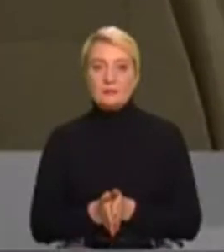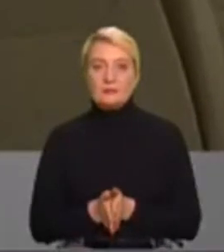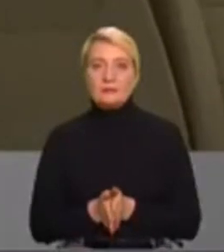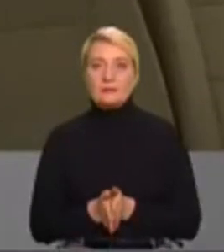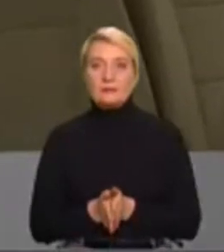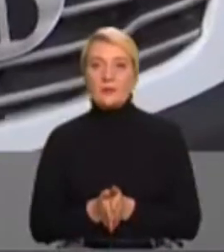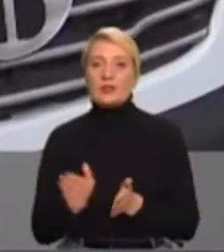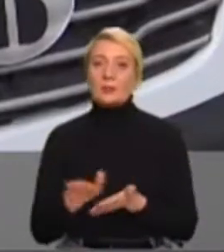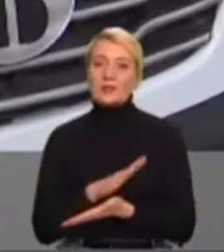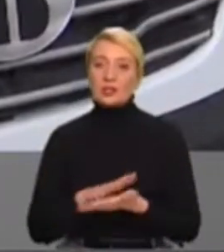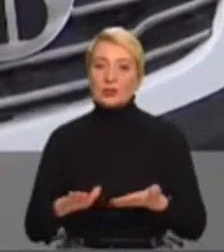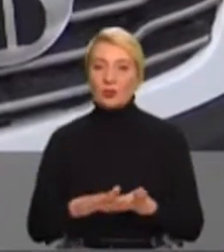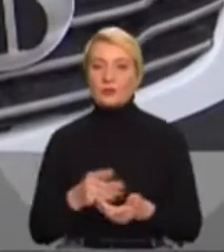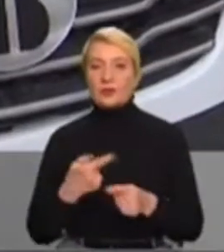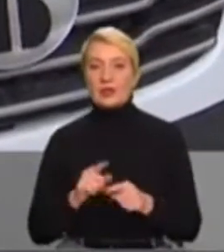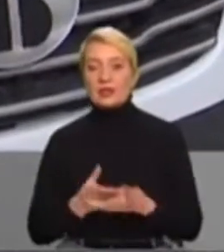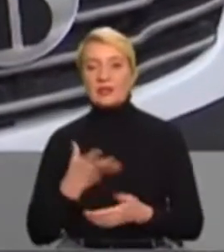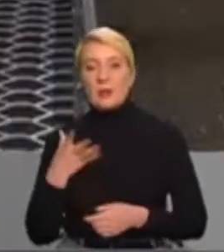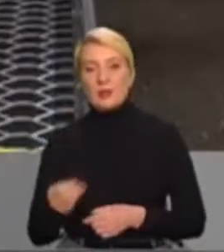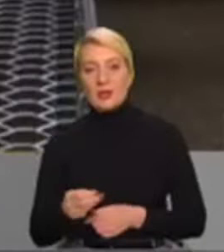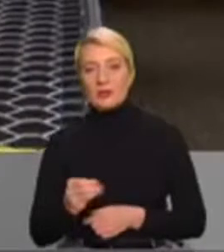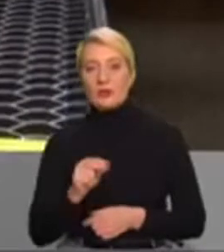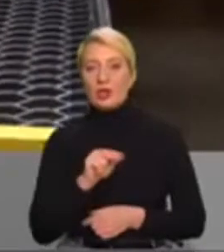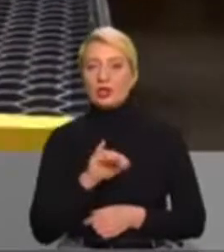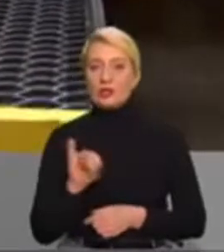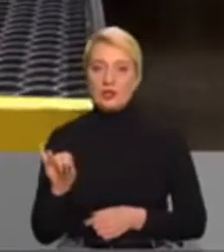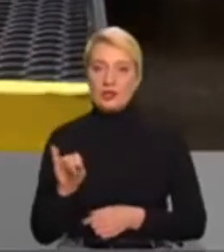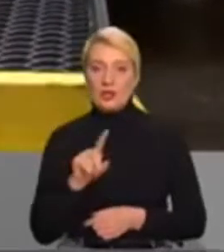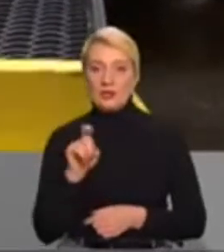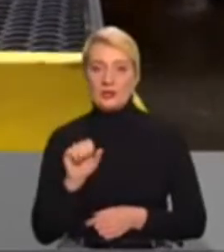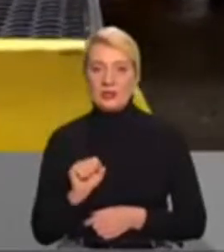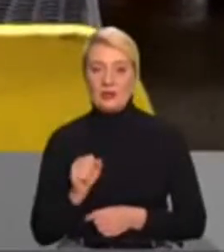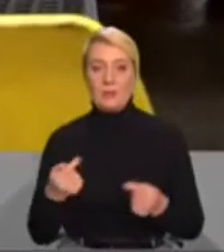чи безкоштовно, чи за сооплату, чи вже за